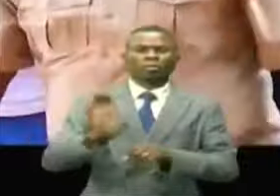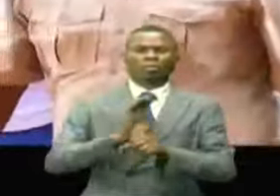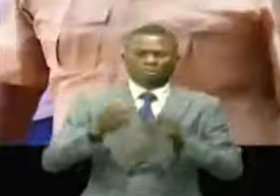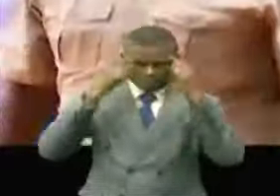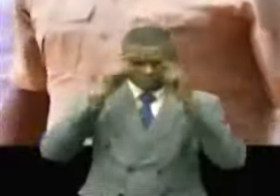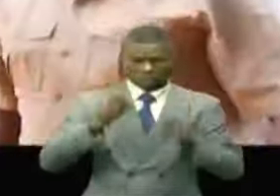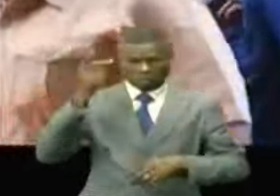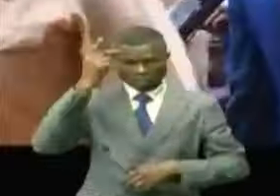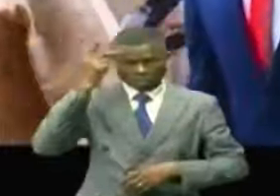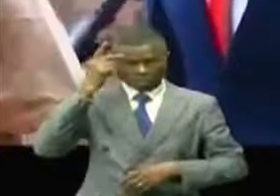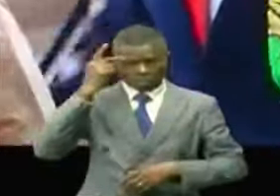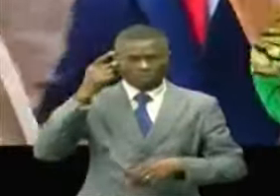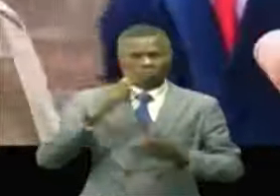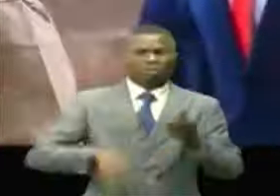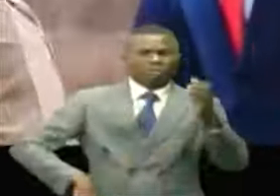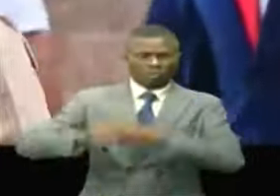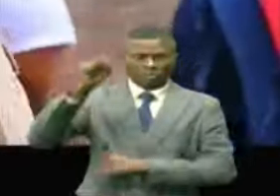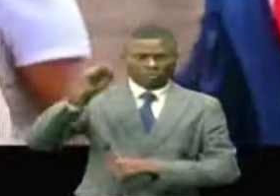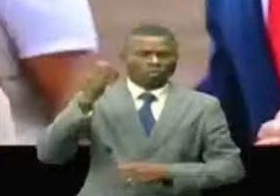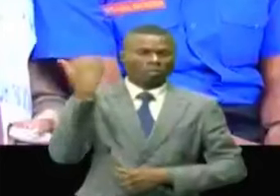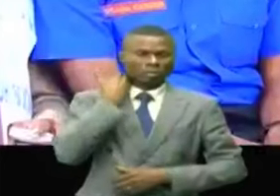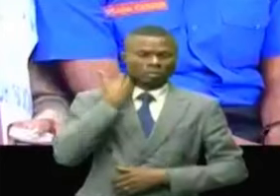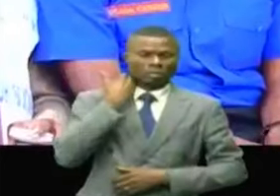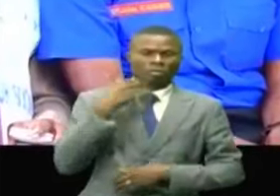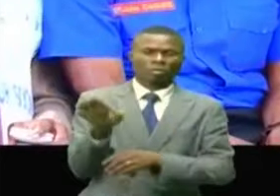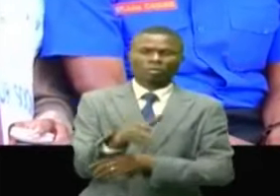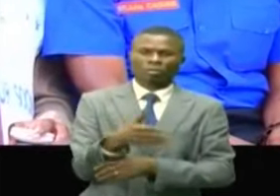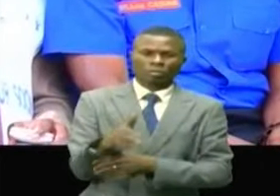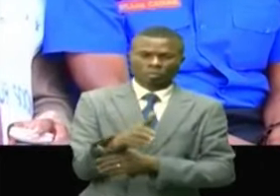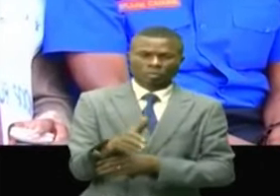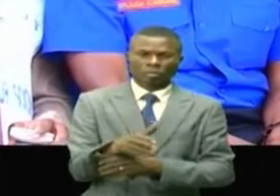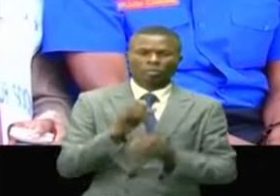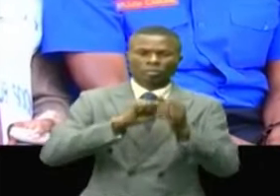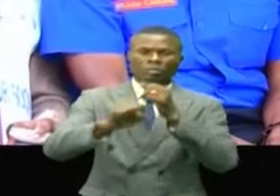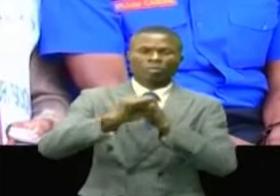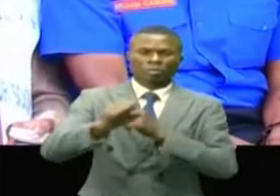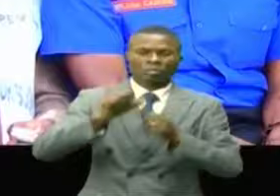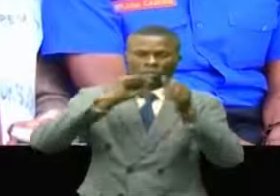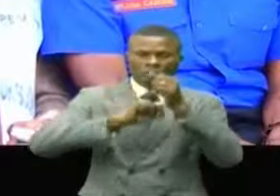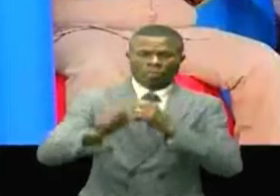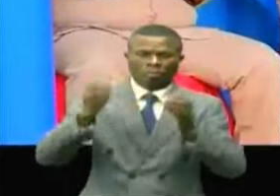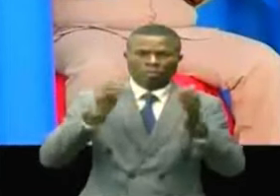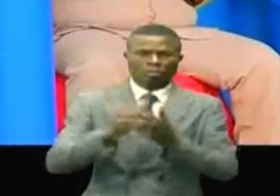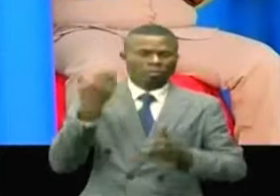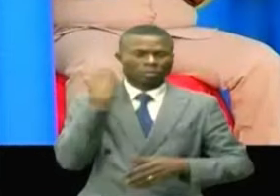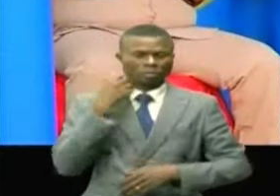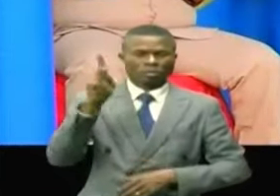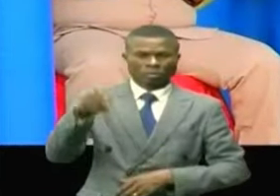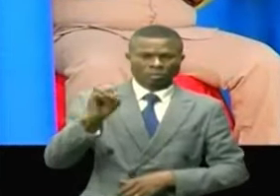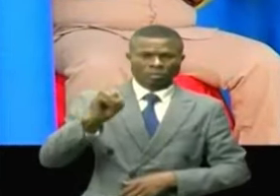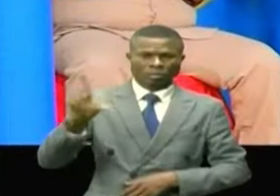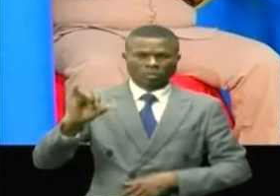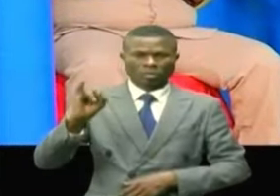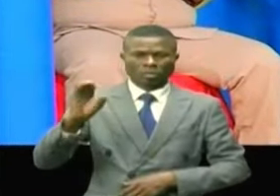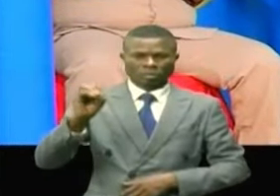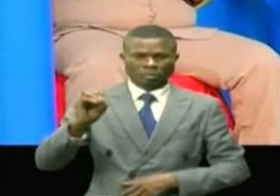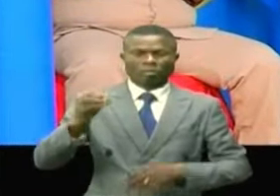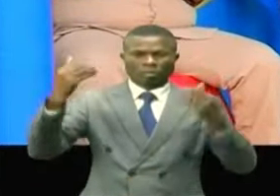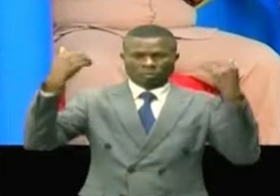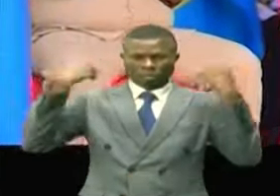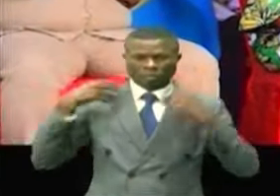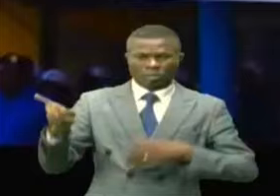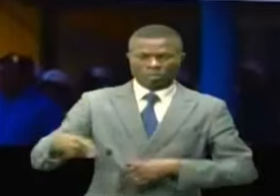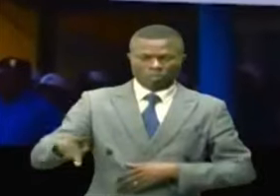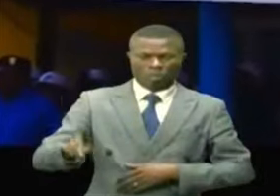de Kinshasa sur l'éradication de la polio et la promotion de la campagne contre la polyomilite le numéro 1 de la province du